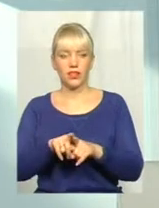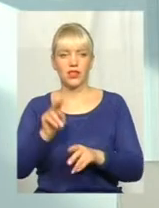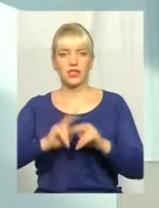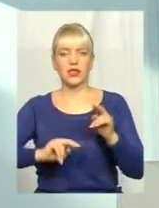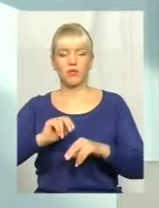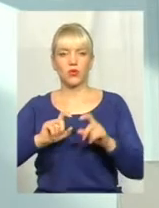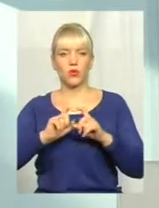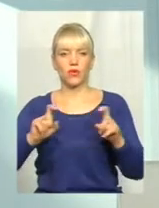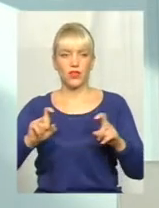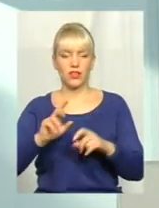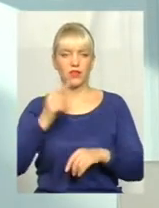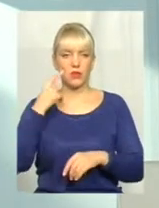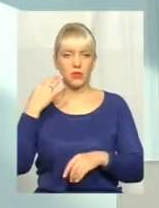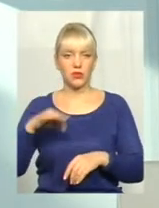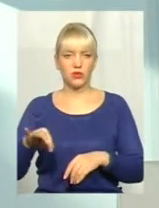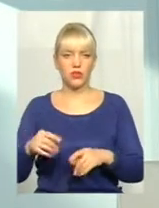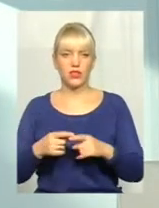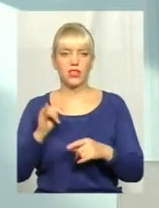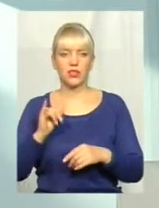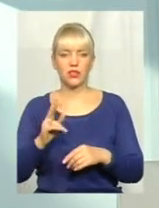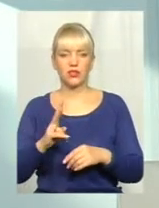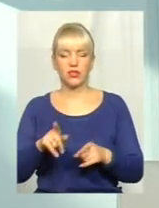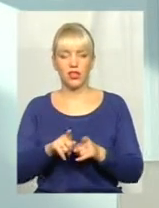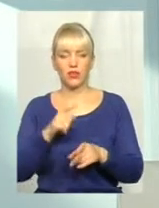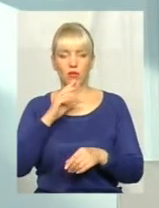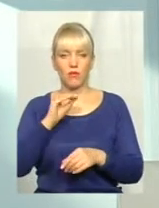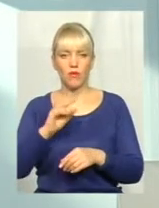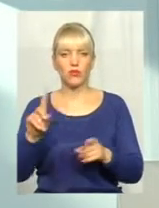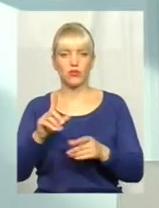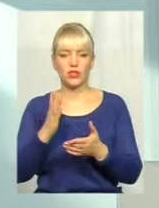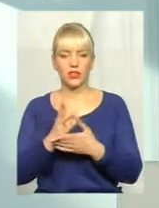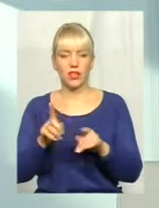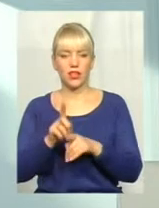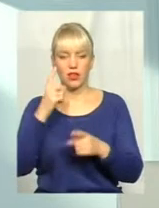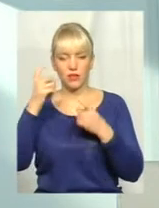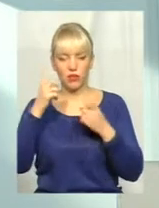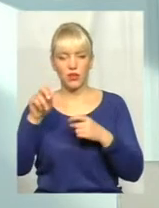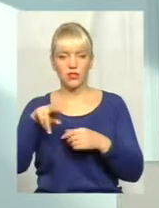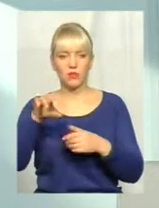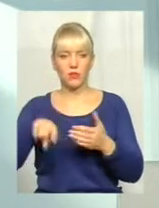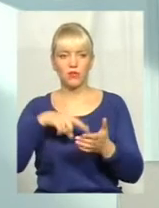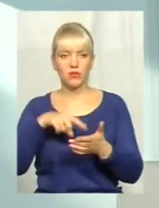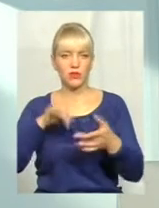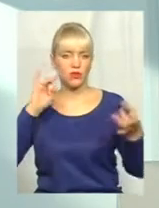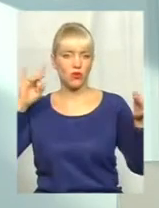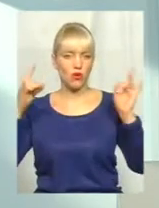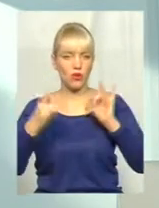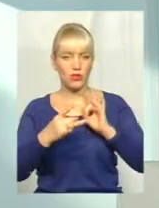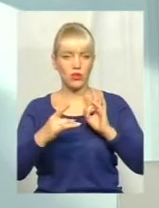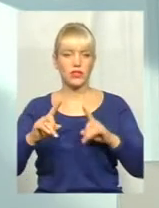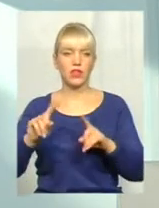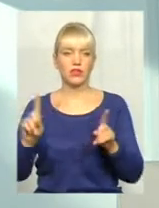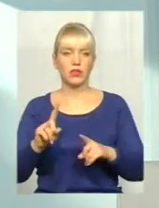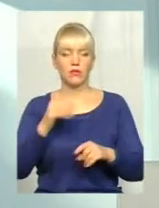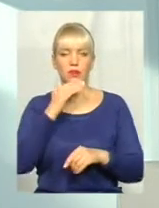забудовників недобросовісному, і забудовник так обмовився, що пішла інформація по місту, пішов розголос,